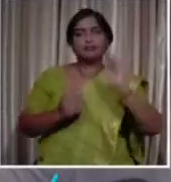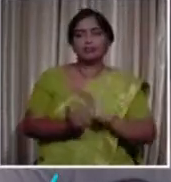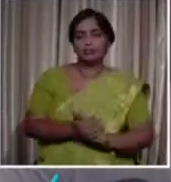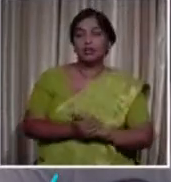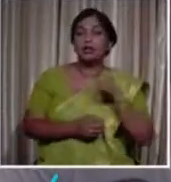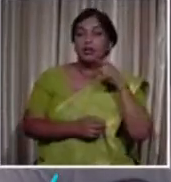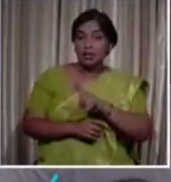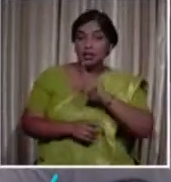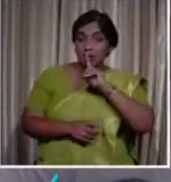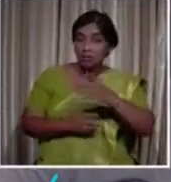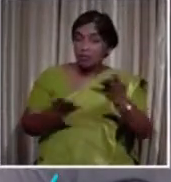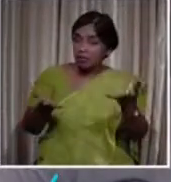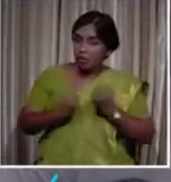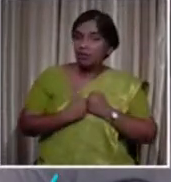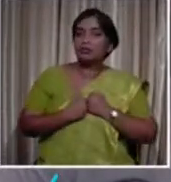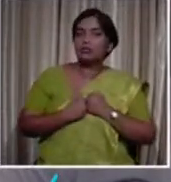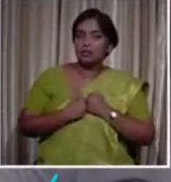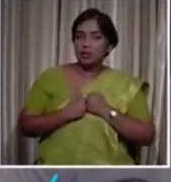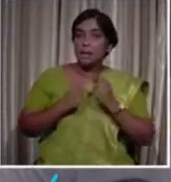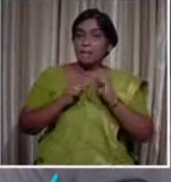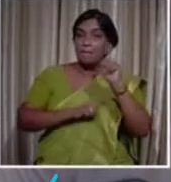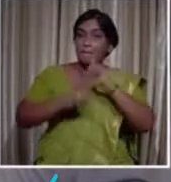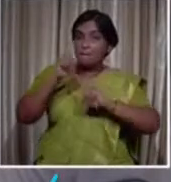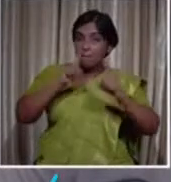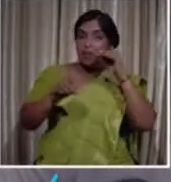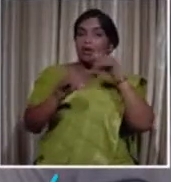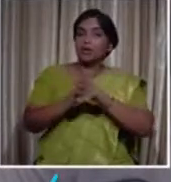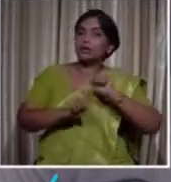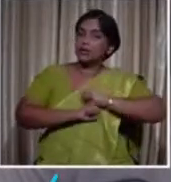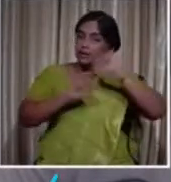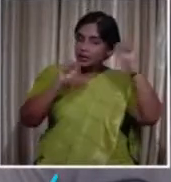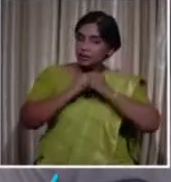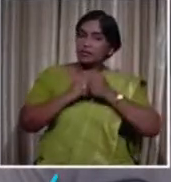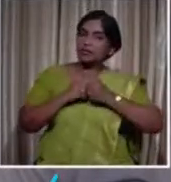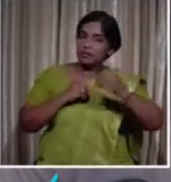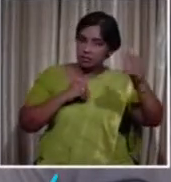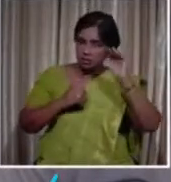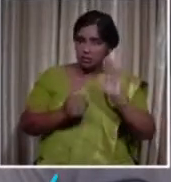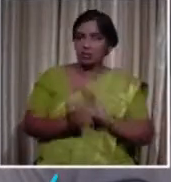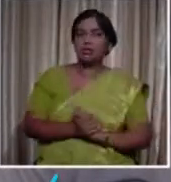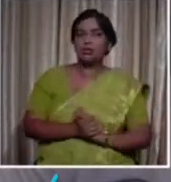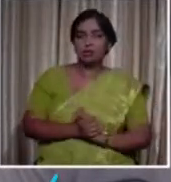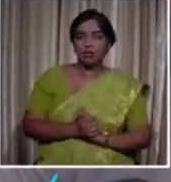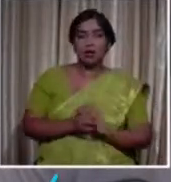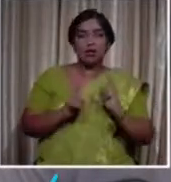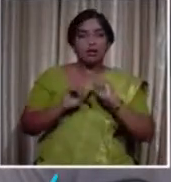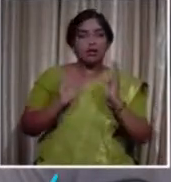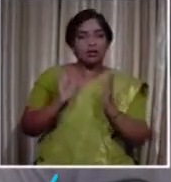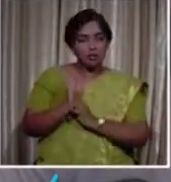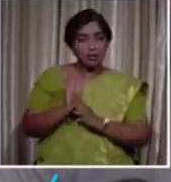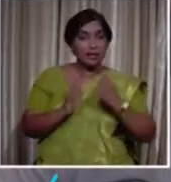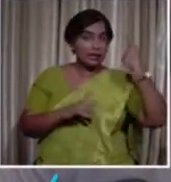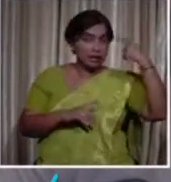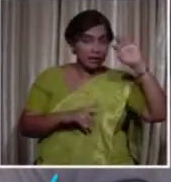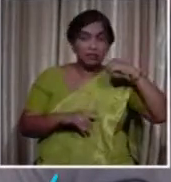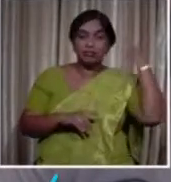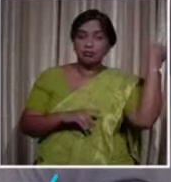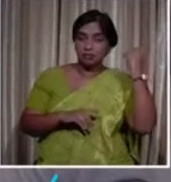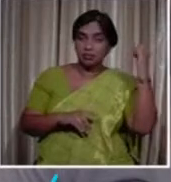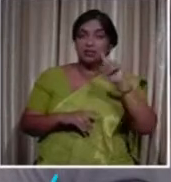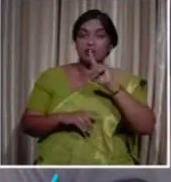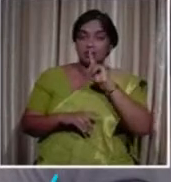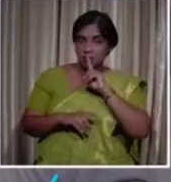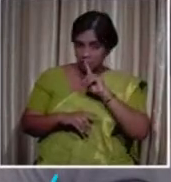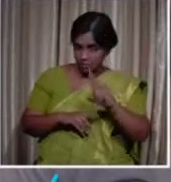ඒ ඉල්ලීම ඉටු වෙනතුරු පාර්ලිමේන්තුවේ අපේ අරගලේ ගෙනියනවා. තව කතා තියෙනවා. අගමැතිතුමා ඊයේ ජාතිය අමතක කරලා